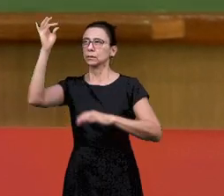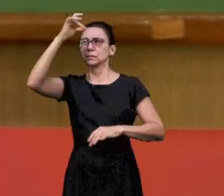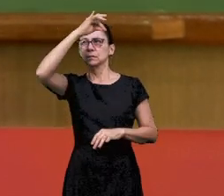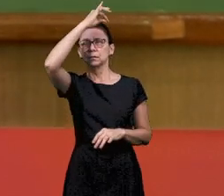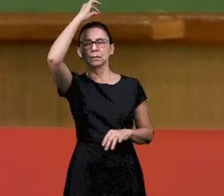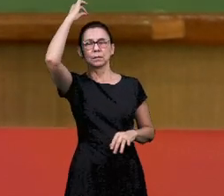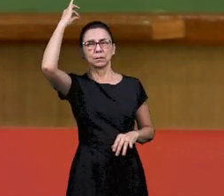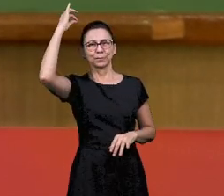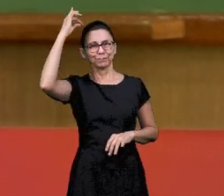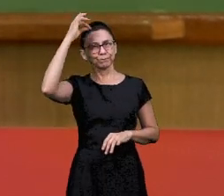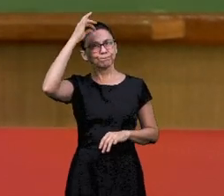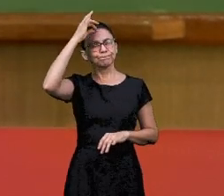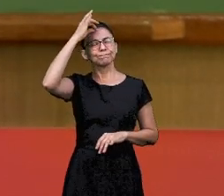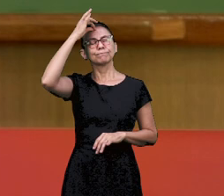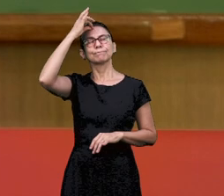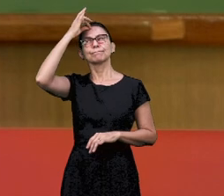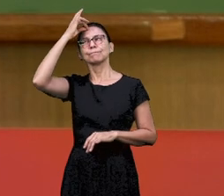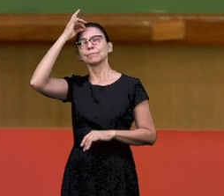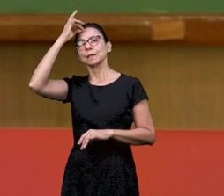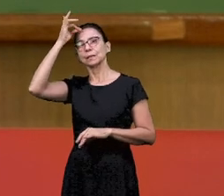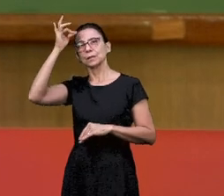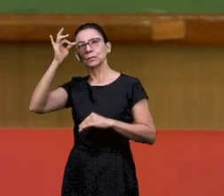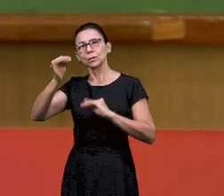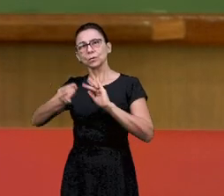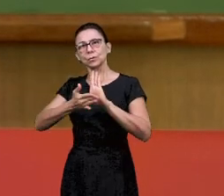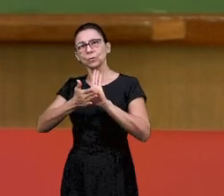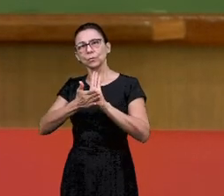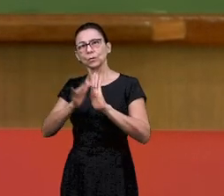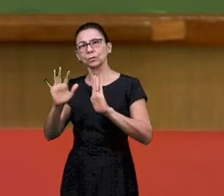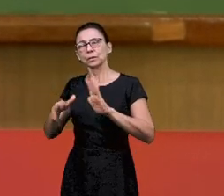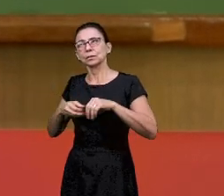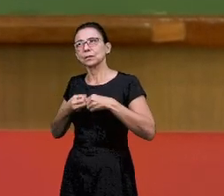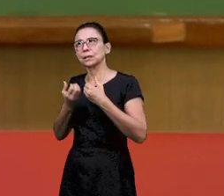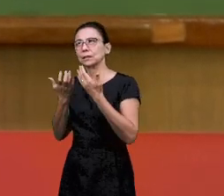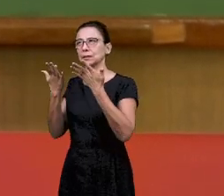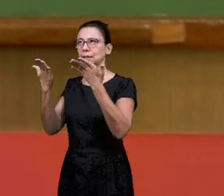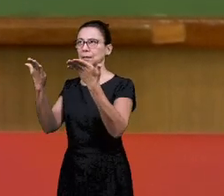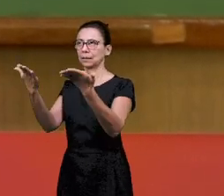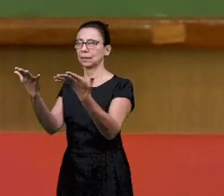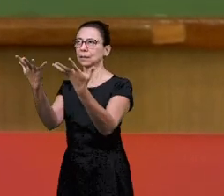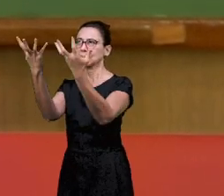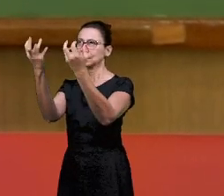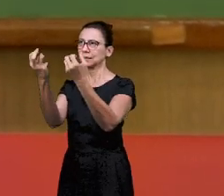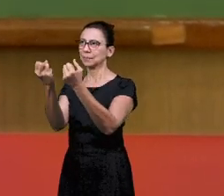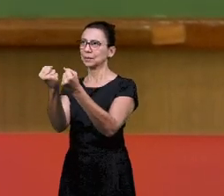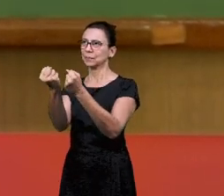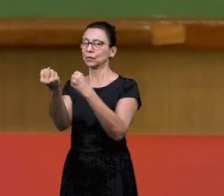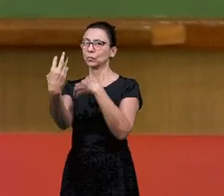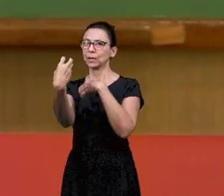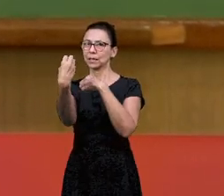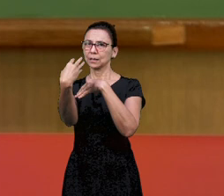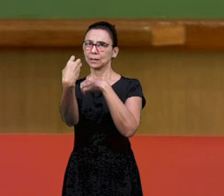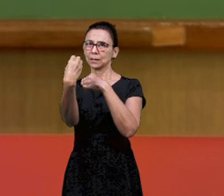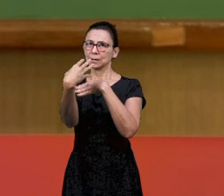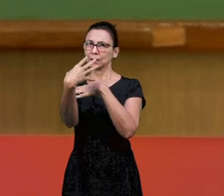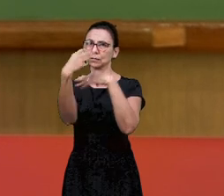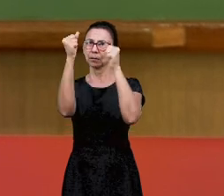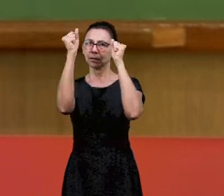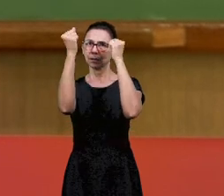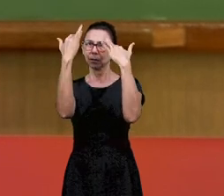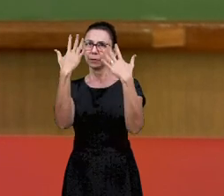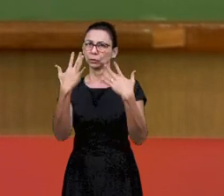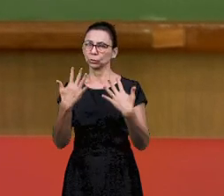esprit, afin que nous puissions mettre devant toi notre louange et notre adoration et recevoir ton enseignement. Ainsi nous demandons,